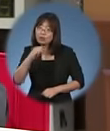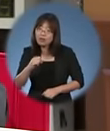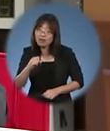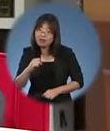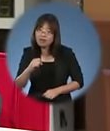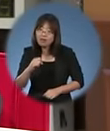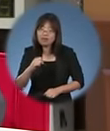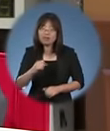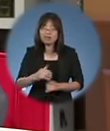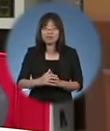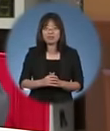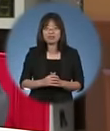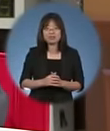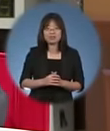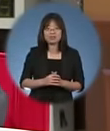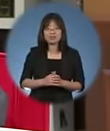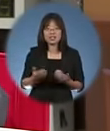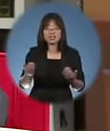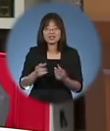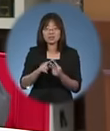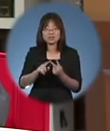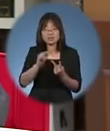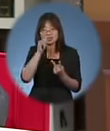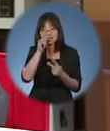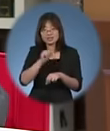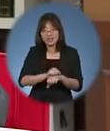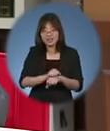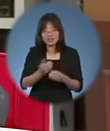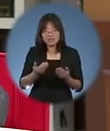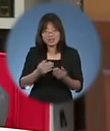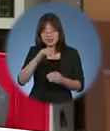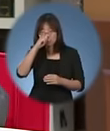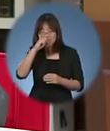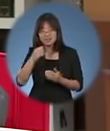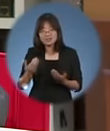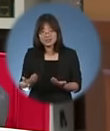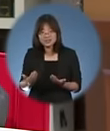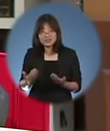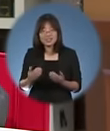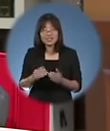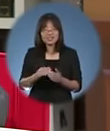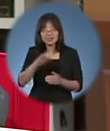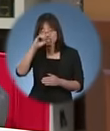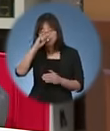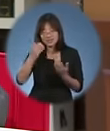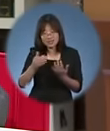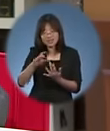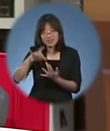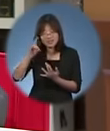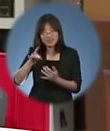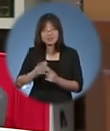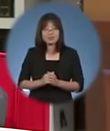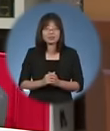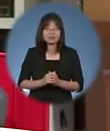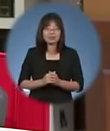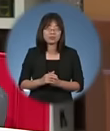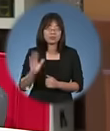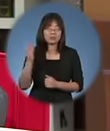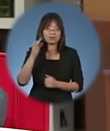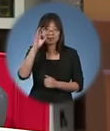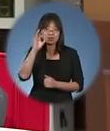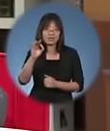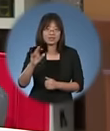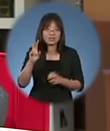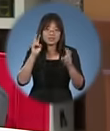그러면 일엔 두 가지가 있다. 잘하는 일이 있고 좋아하는 일이 있다. 때 너는 좋아하는 일을 해라. 요즘 같은 경우에는